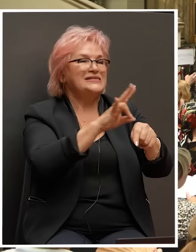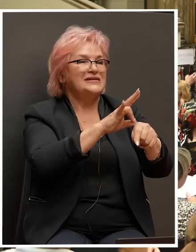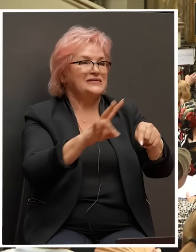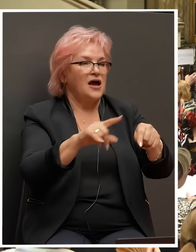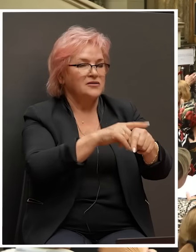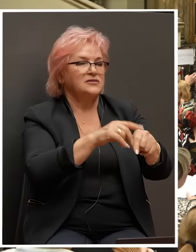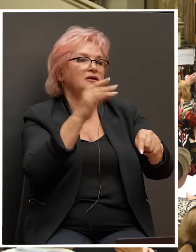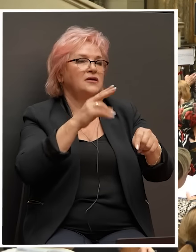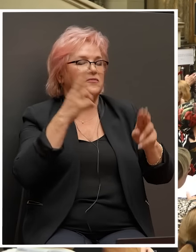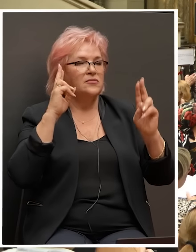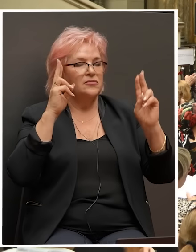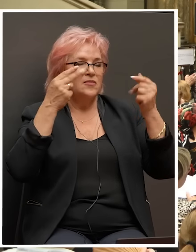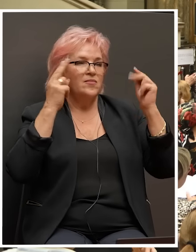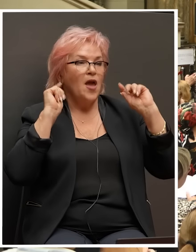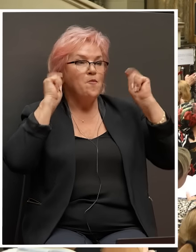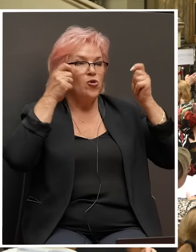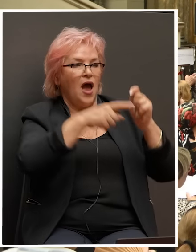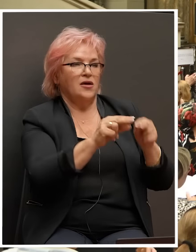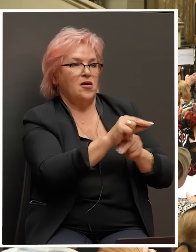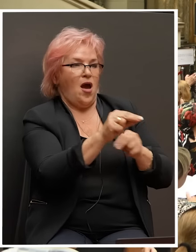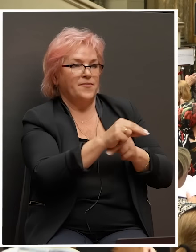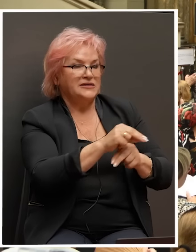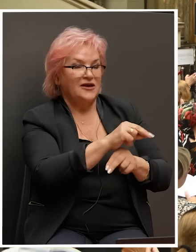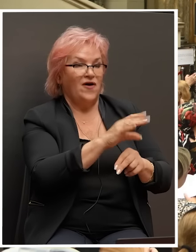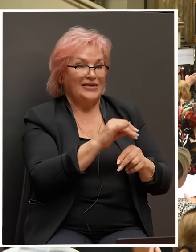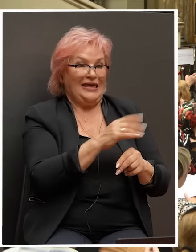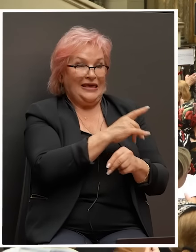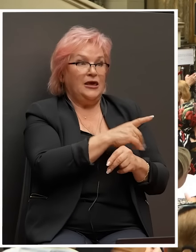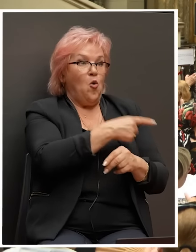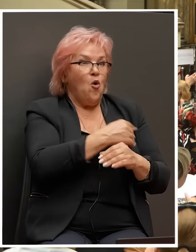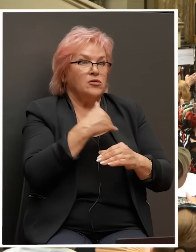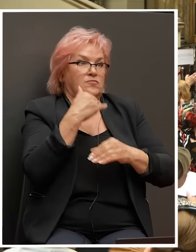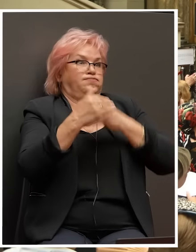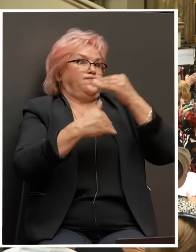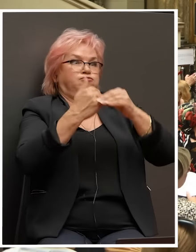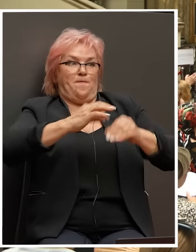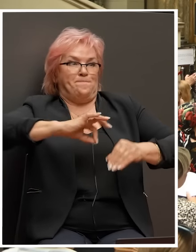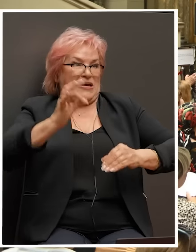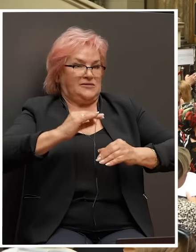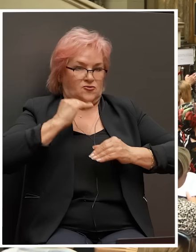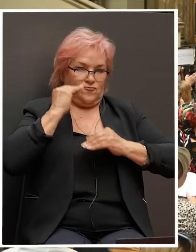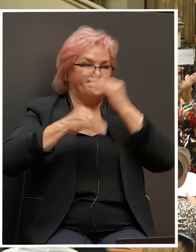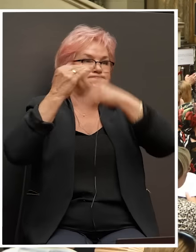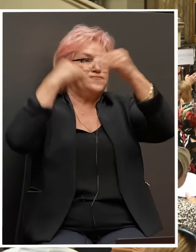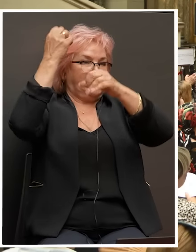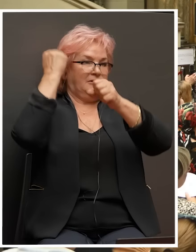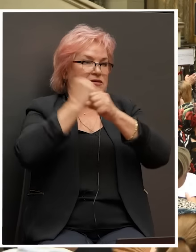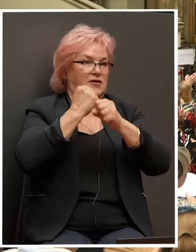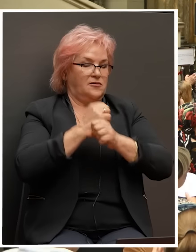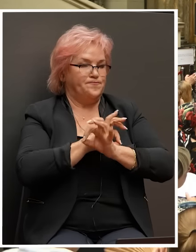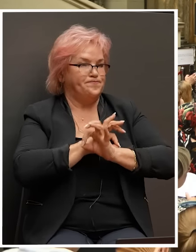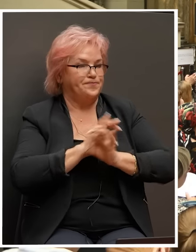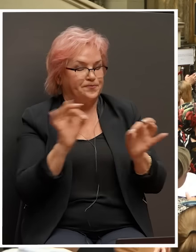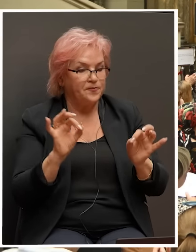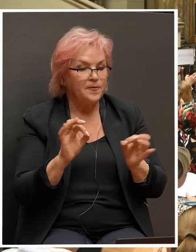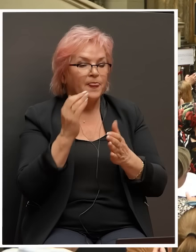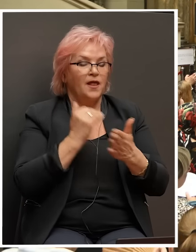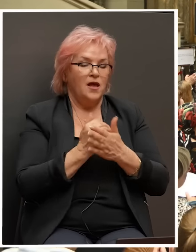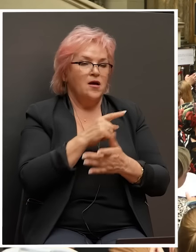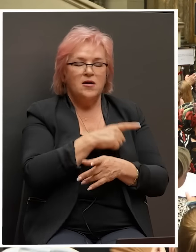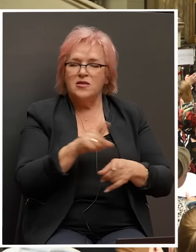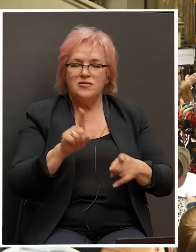дают ему образование. И на фоне контрреформации он делает довольно быструю и серьезную карьеру.